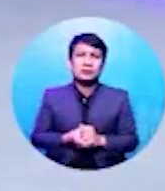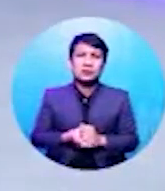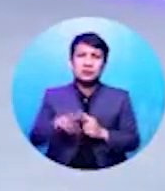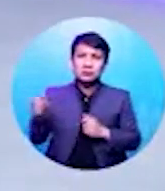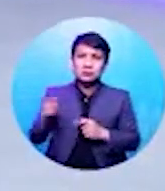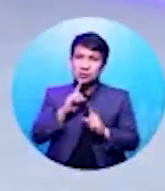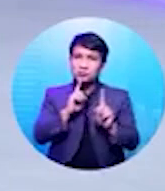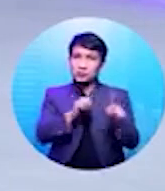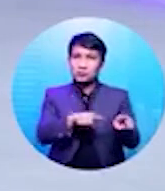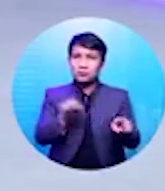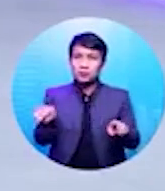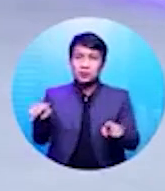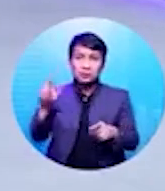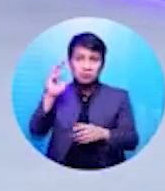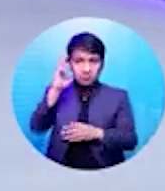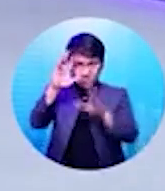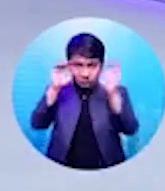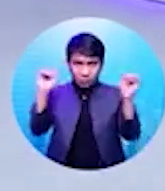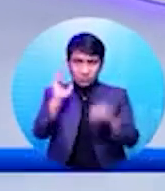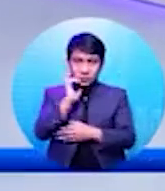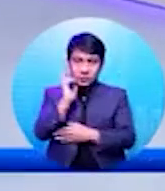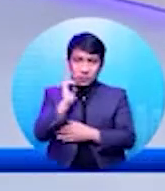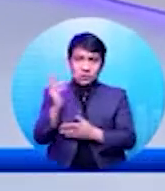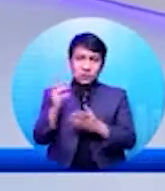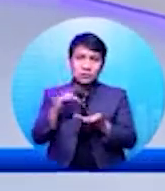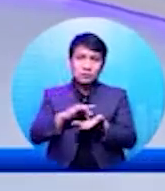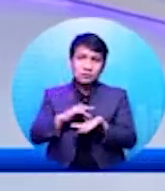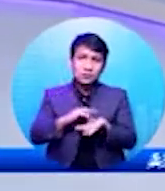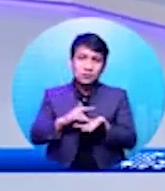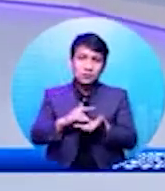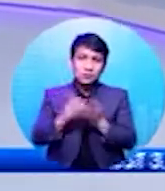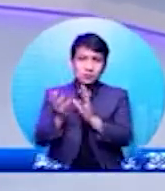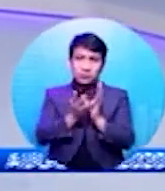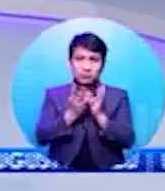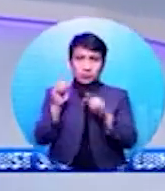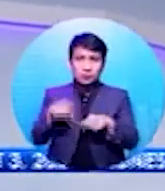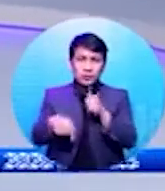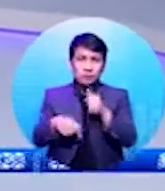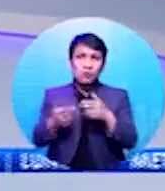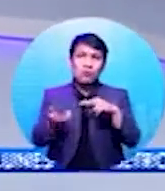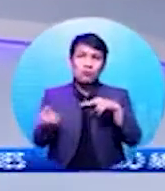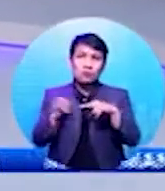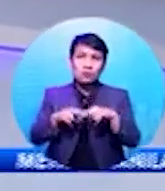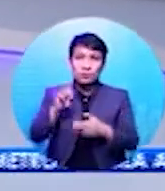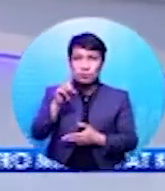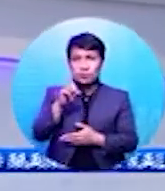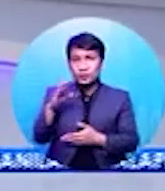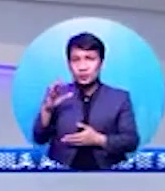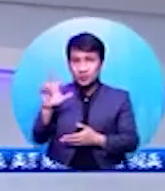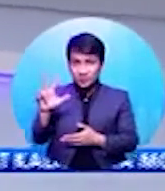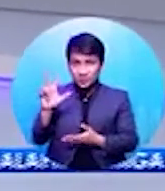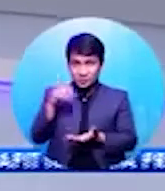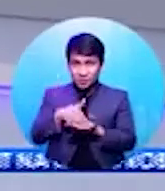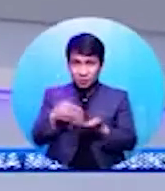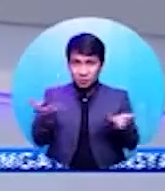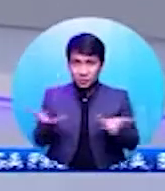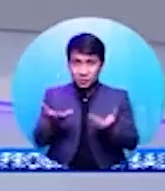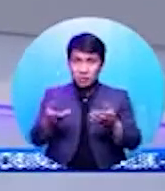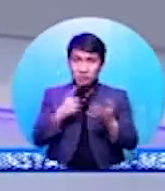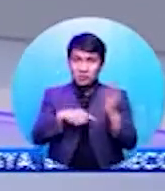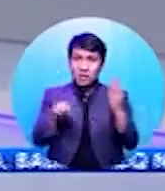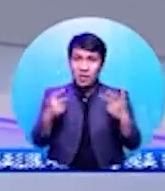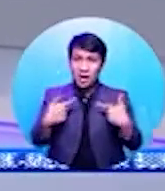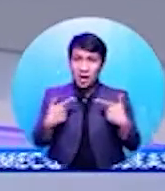Ganyan po ang naging sagot ni Pangulong Duterte sa hinaing ng medical community sa pamahalaan matapos pumalo sa higit 103,000 ang